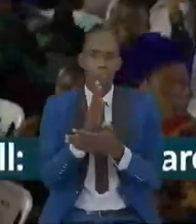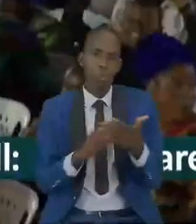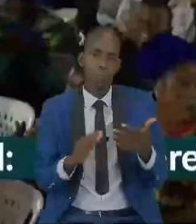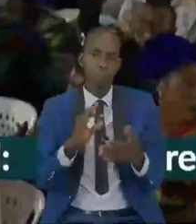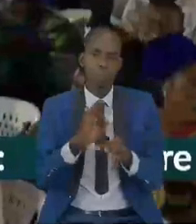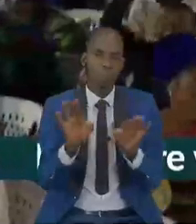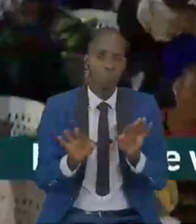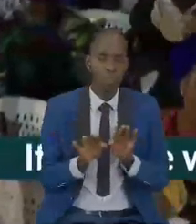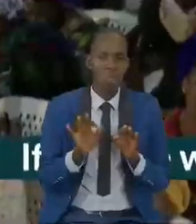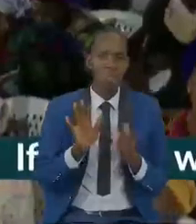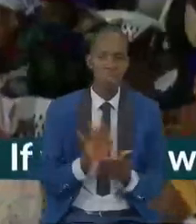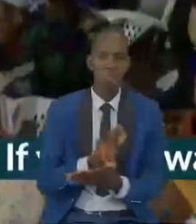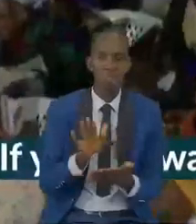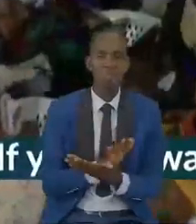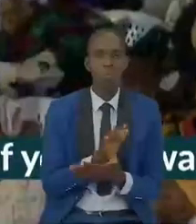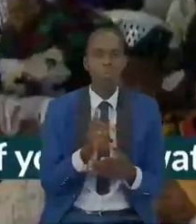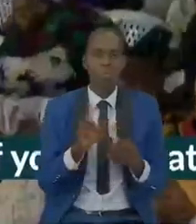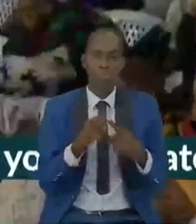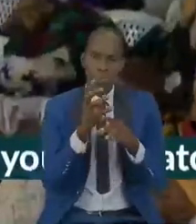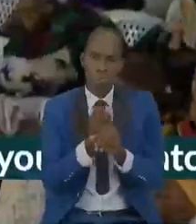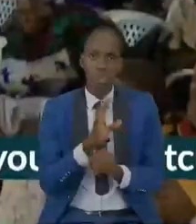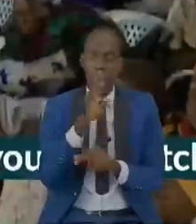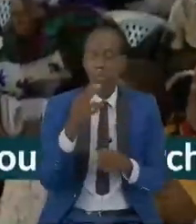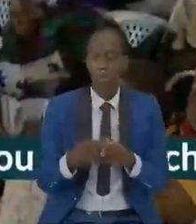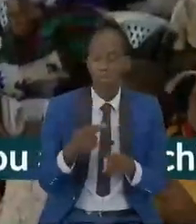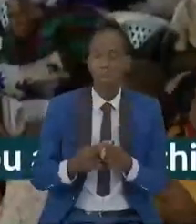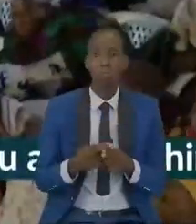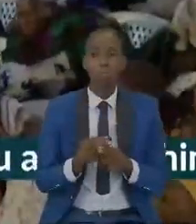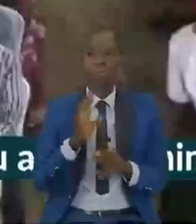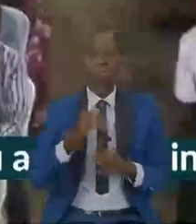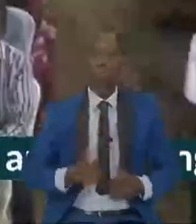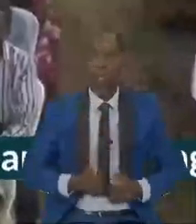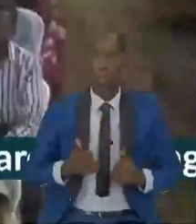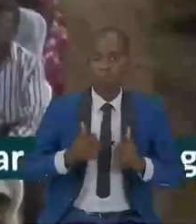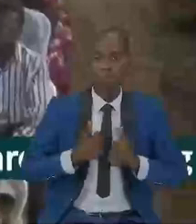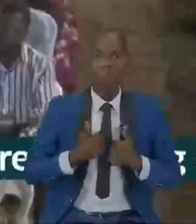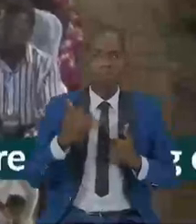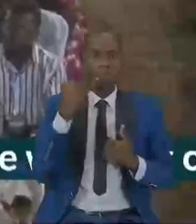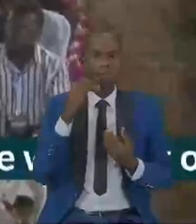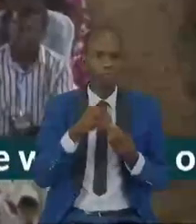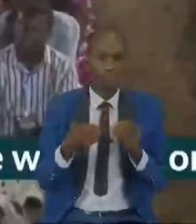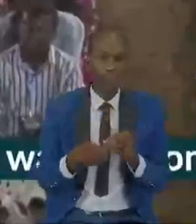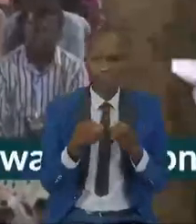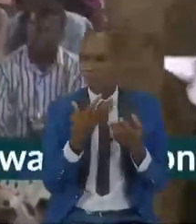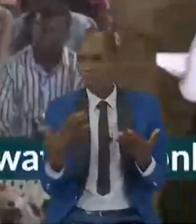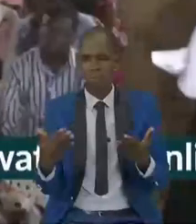sont là. Ils vont vous demander des détails sur votre vie. Et